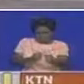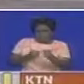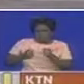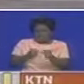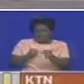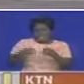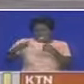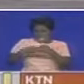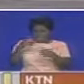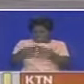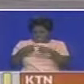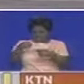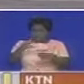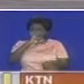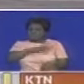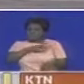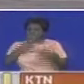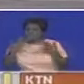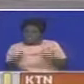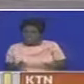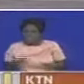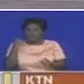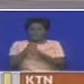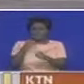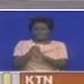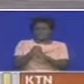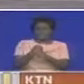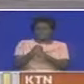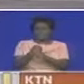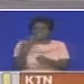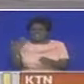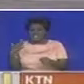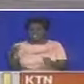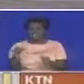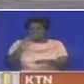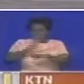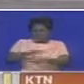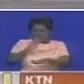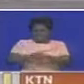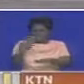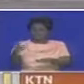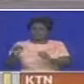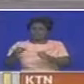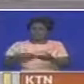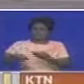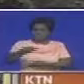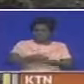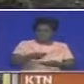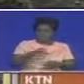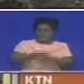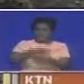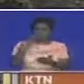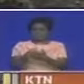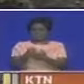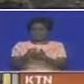miaka nne ataku amika kutengeneza vombo vizuri VEN An uza sime pesa